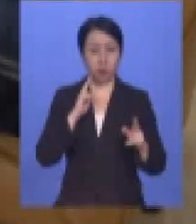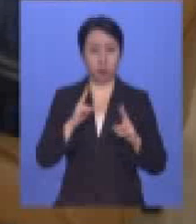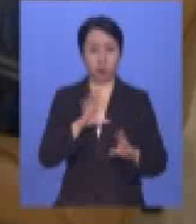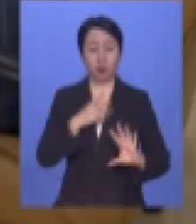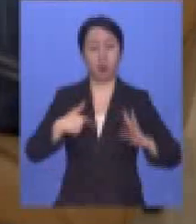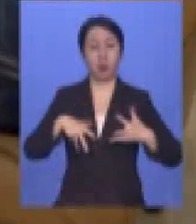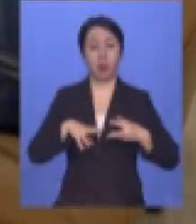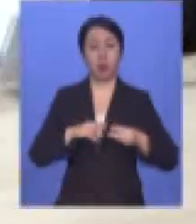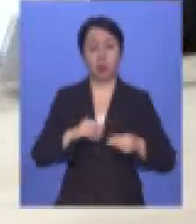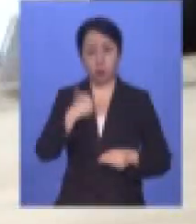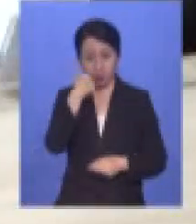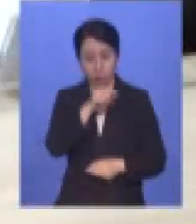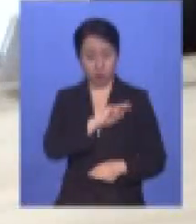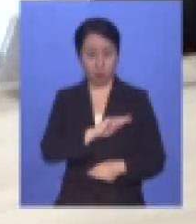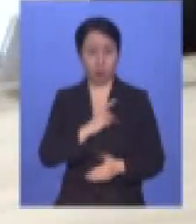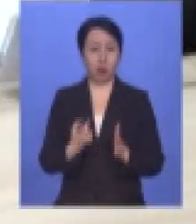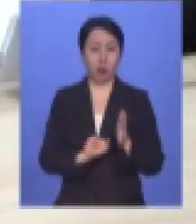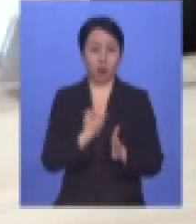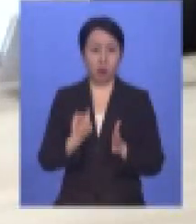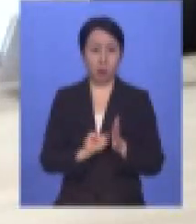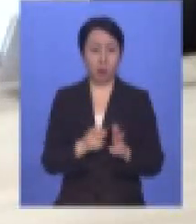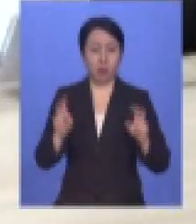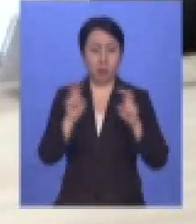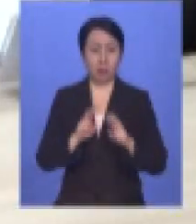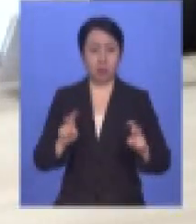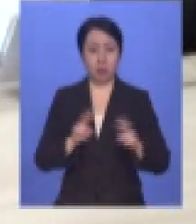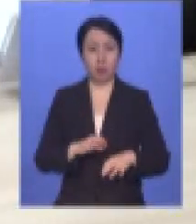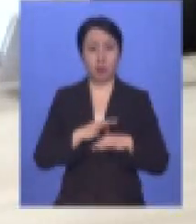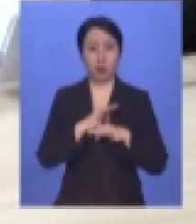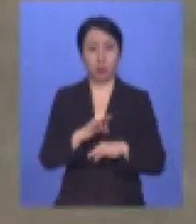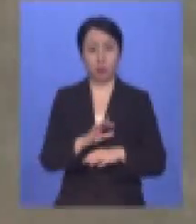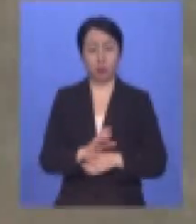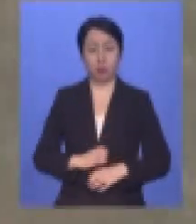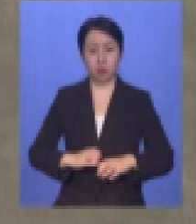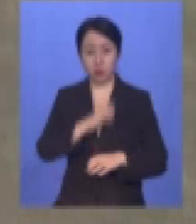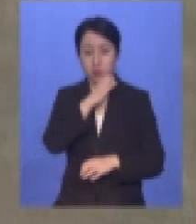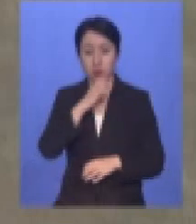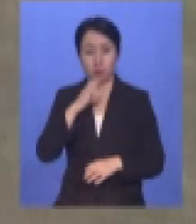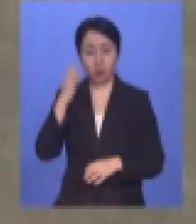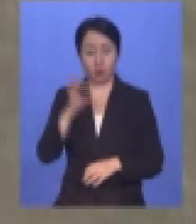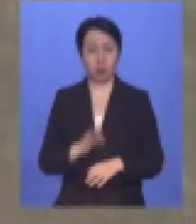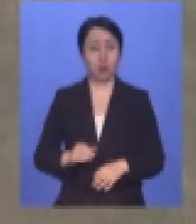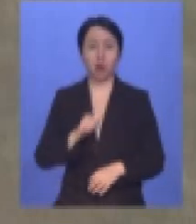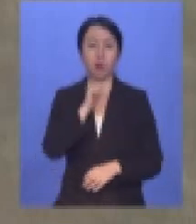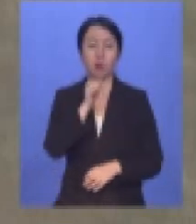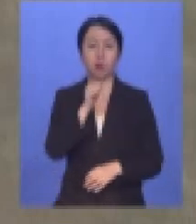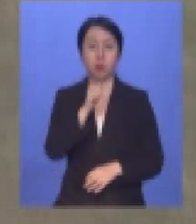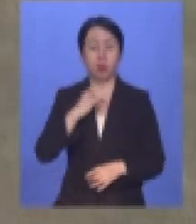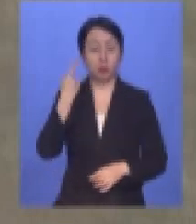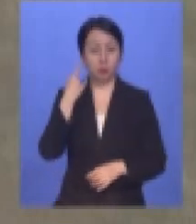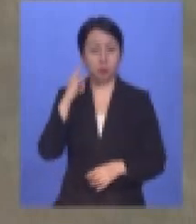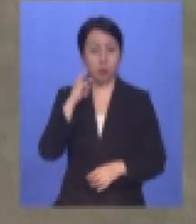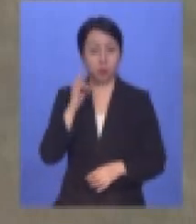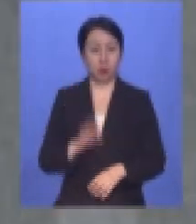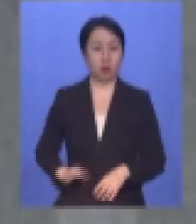подведены итоги за год работы. Археологические исследования проводили на территориях Северо-Казахстанской, Костанайской и